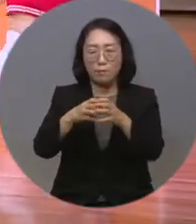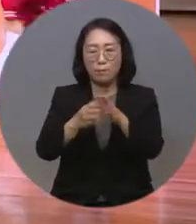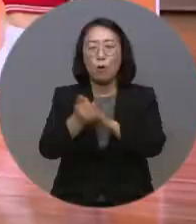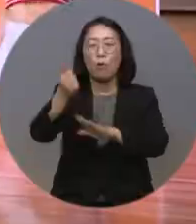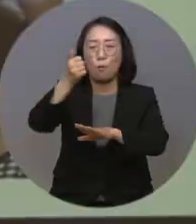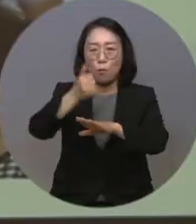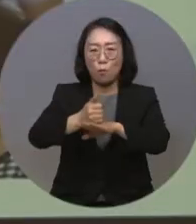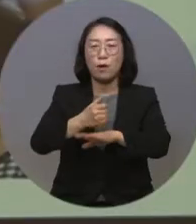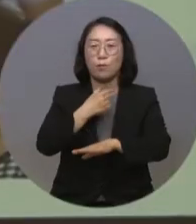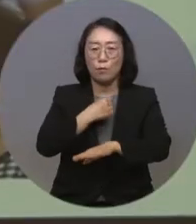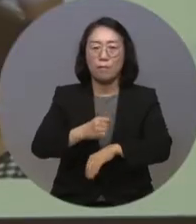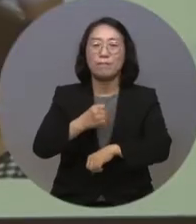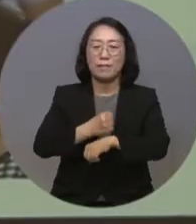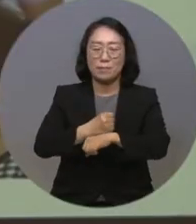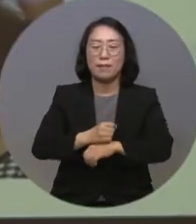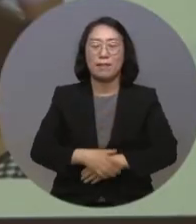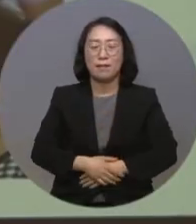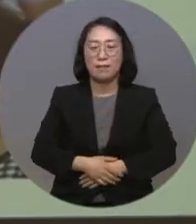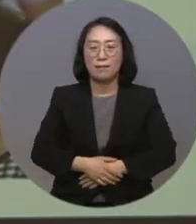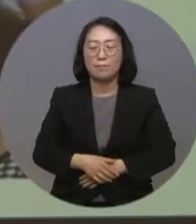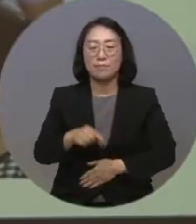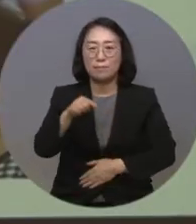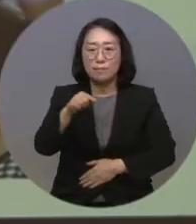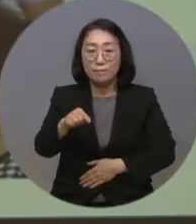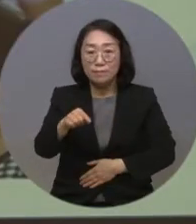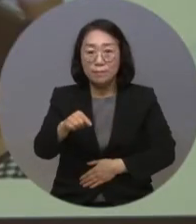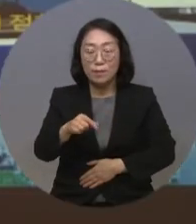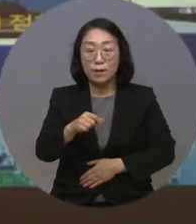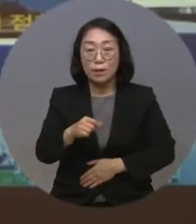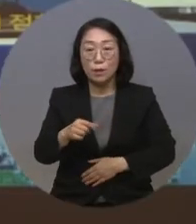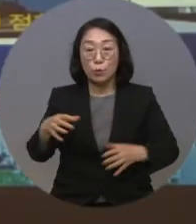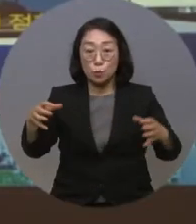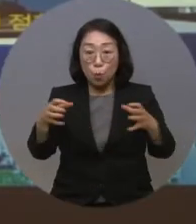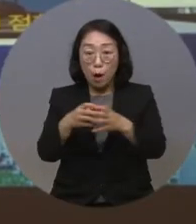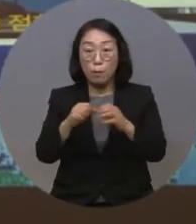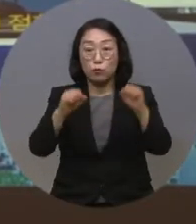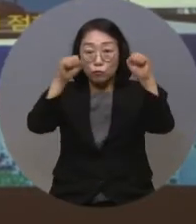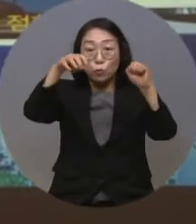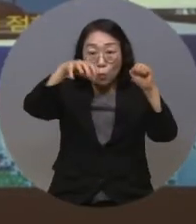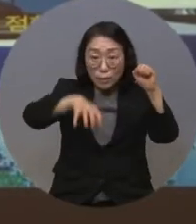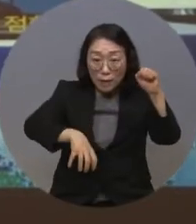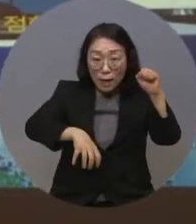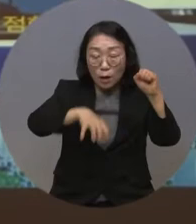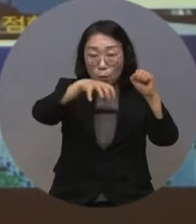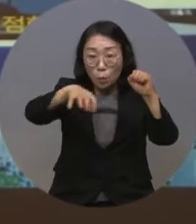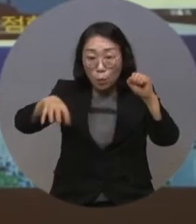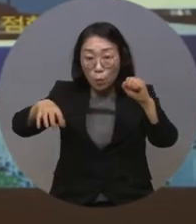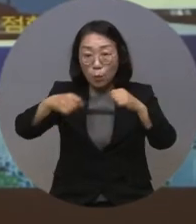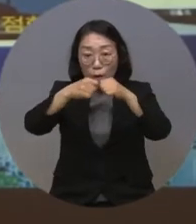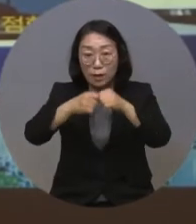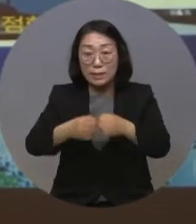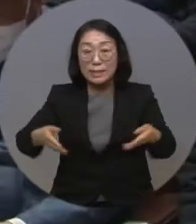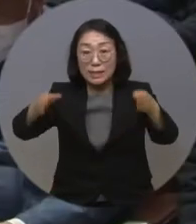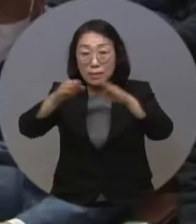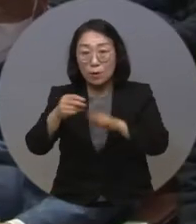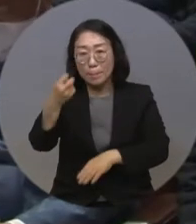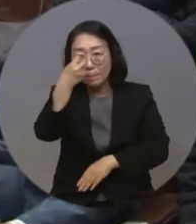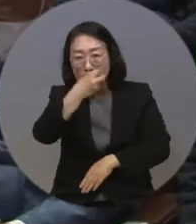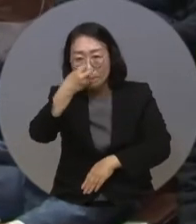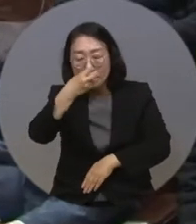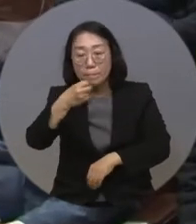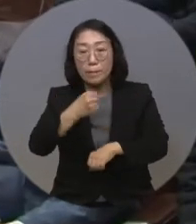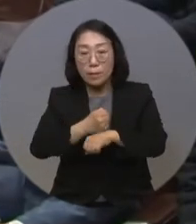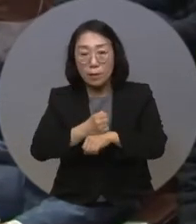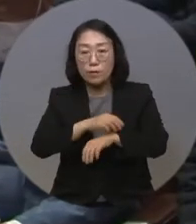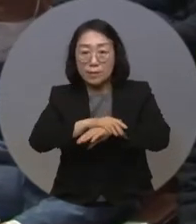다졌습니다. 순천시는 팔마 종합운동장 등 23개 종목별 경기장 시설 점검을 통해 경기 참가자들이